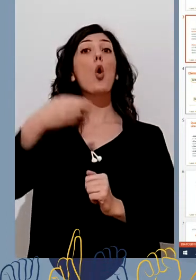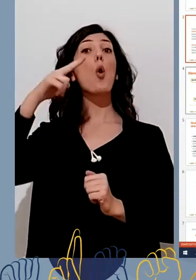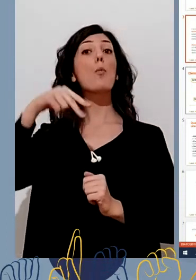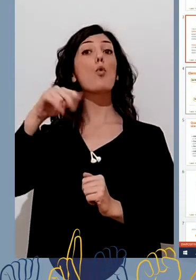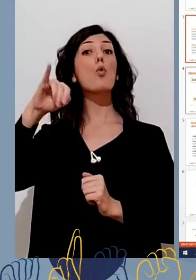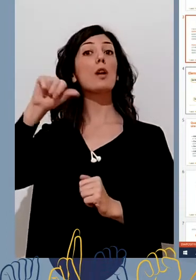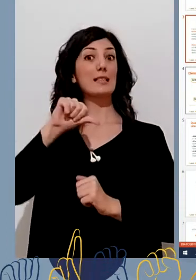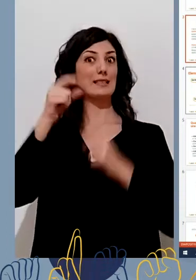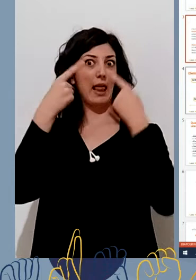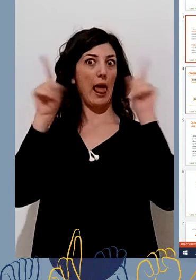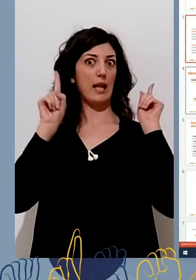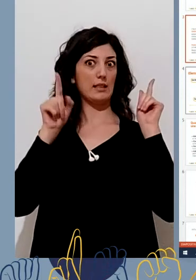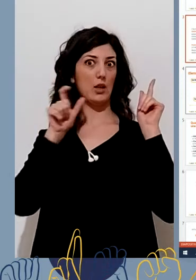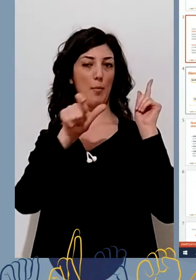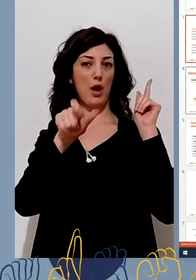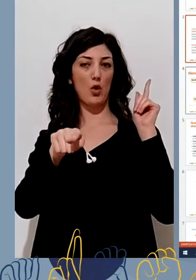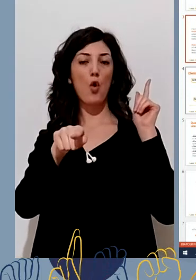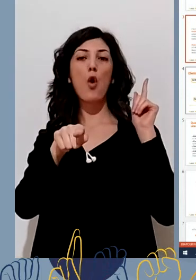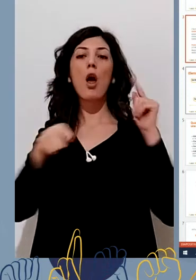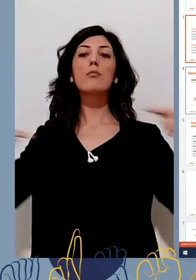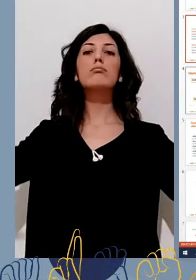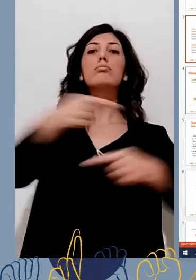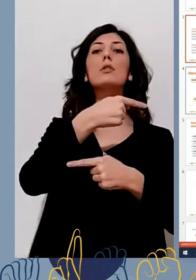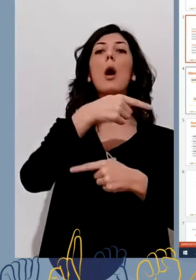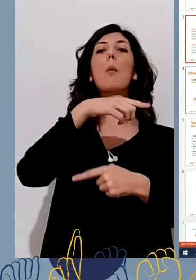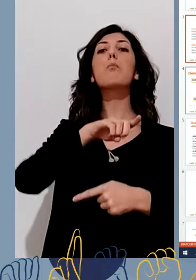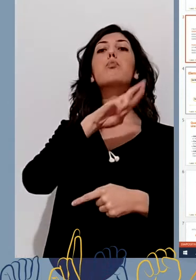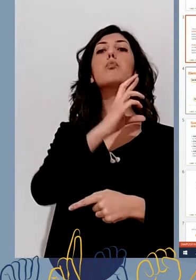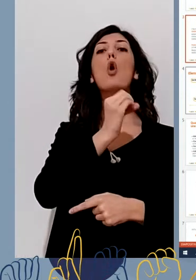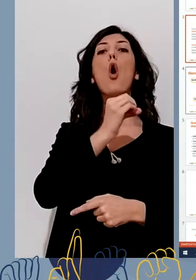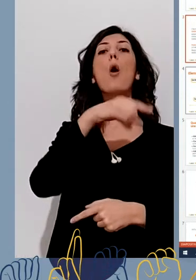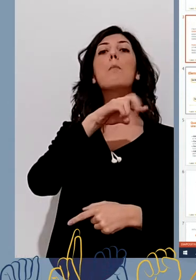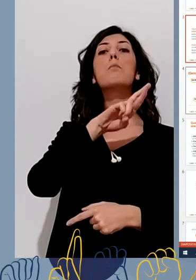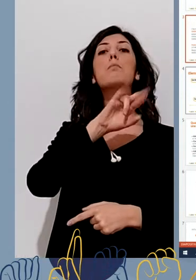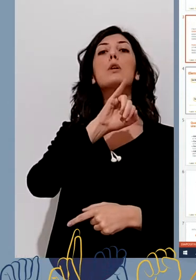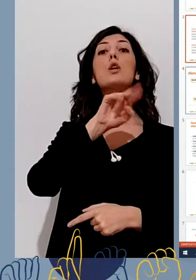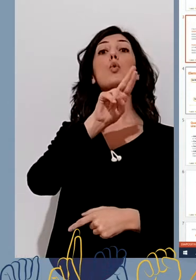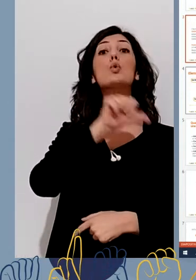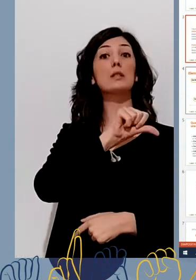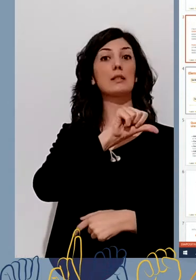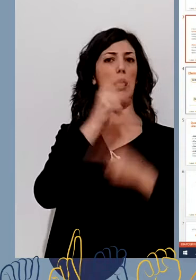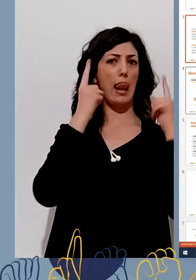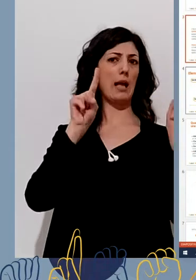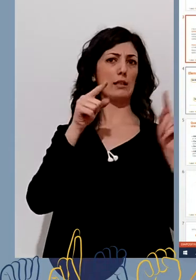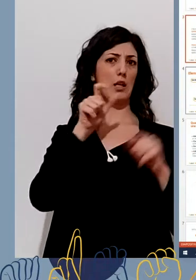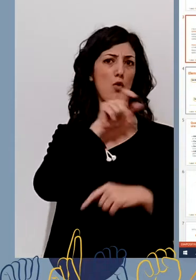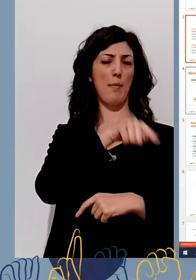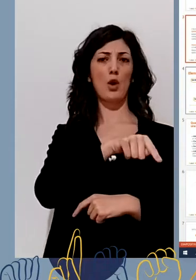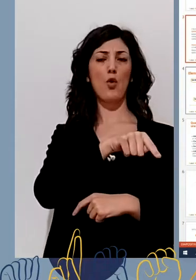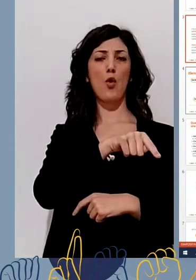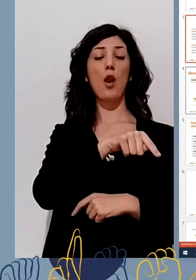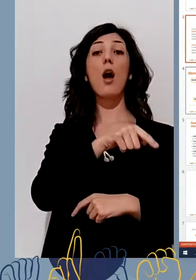l'opposto del termine proprius. Proprius rappresenta appunto la